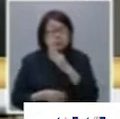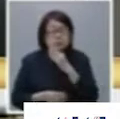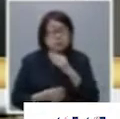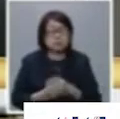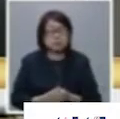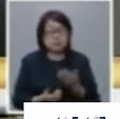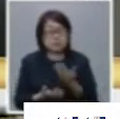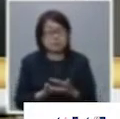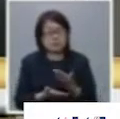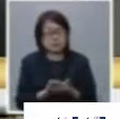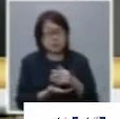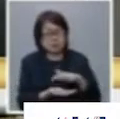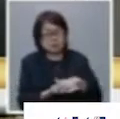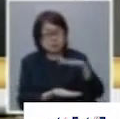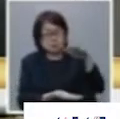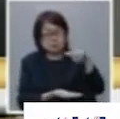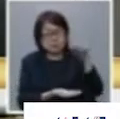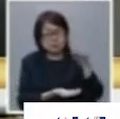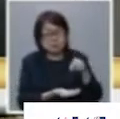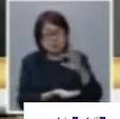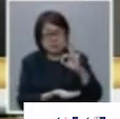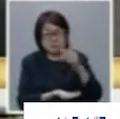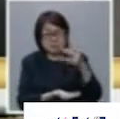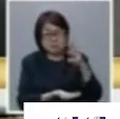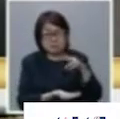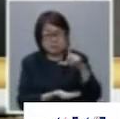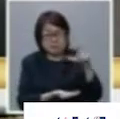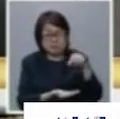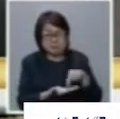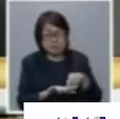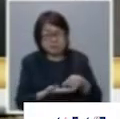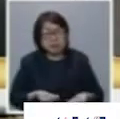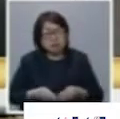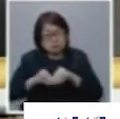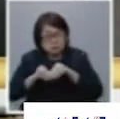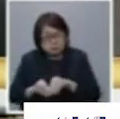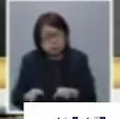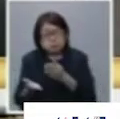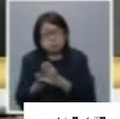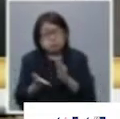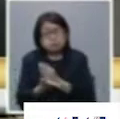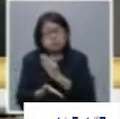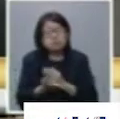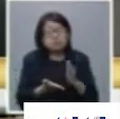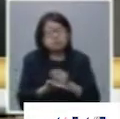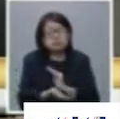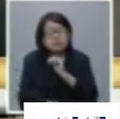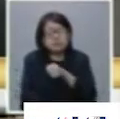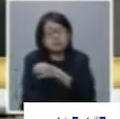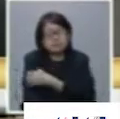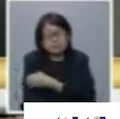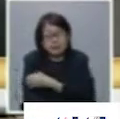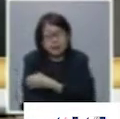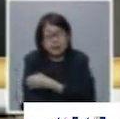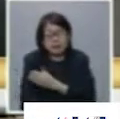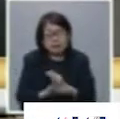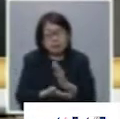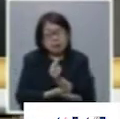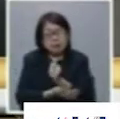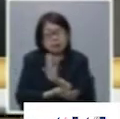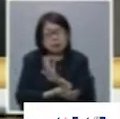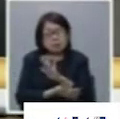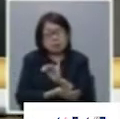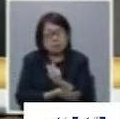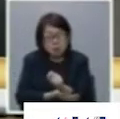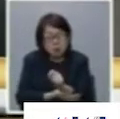งินเหล่านี้นะครับนำลงไปสู่เทศบาลอบต.ท้องถิ่นวันนี้เขาฝ